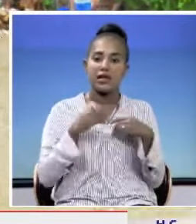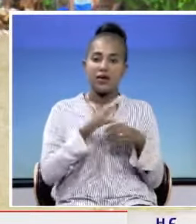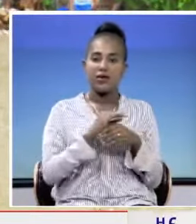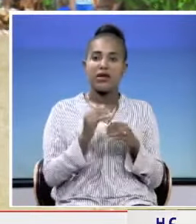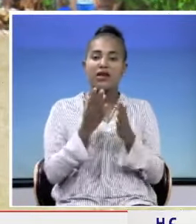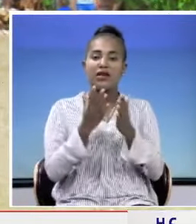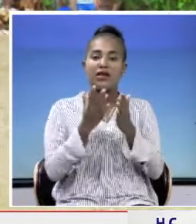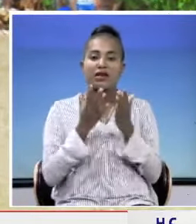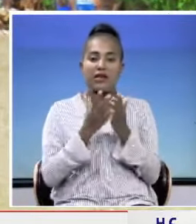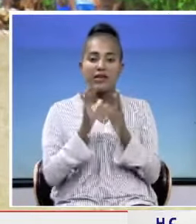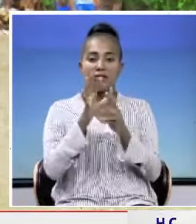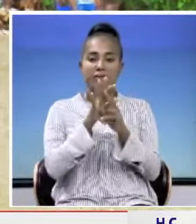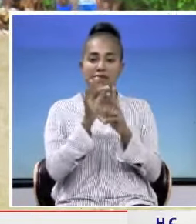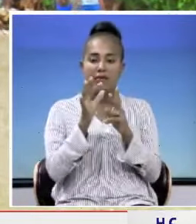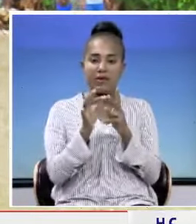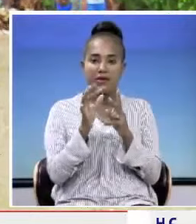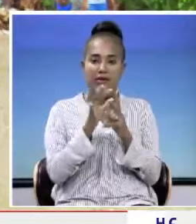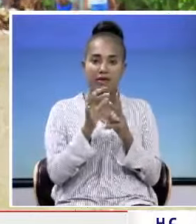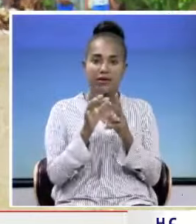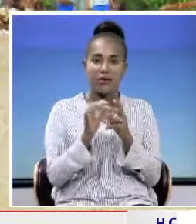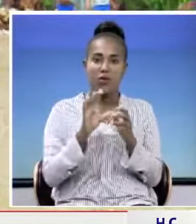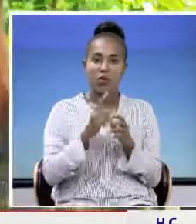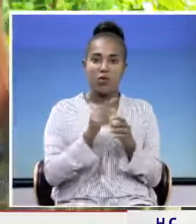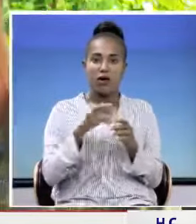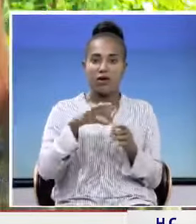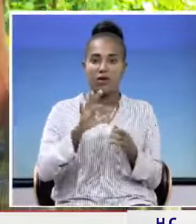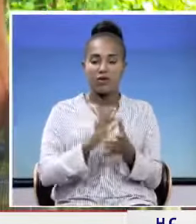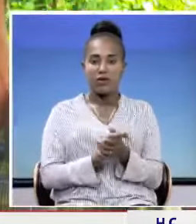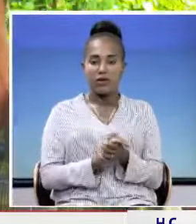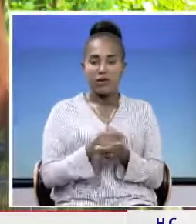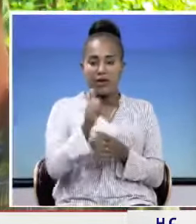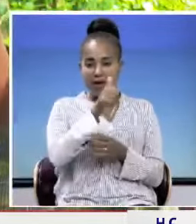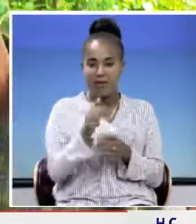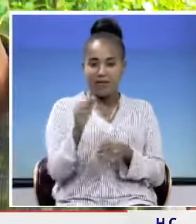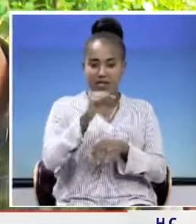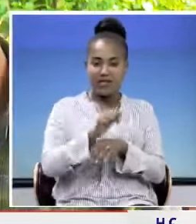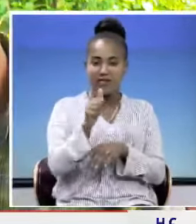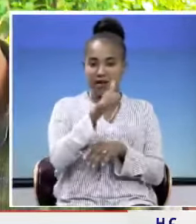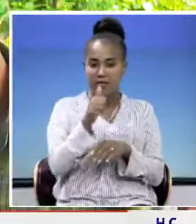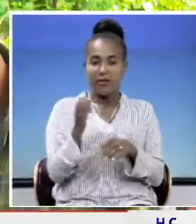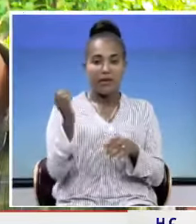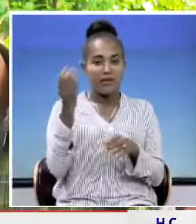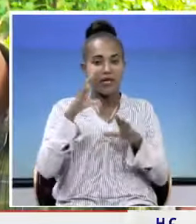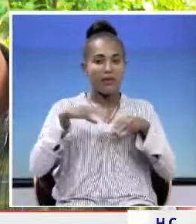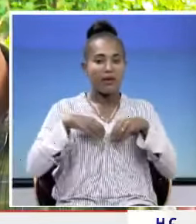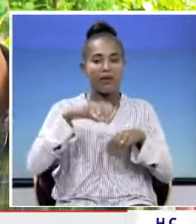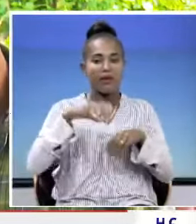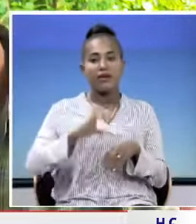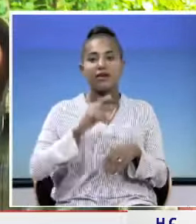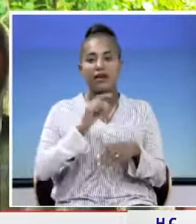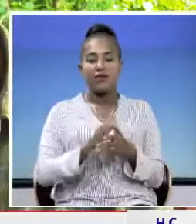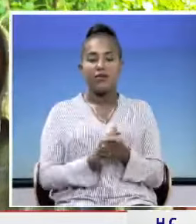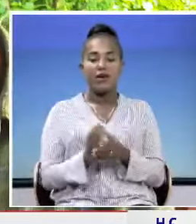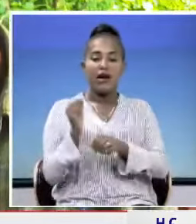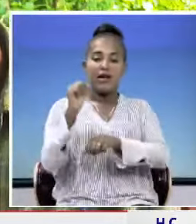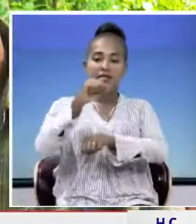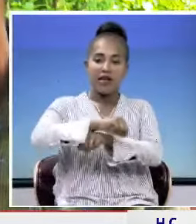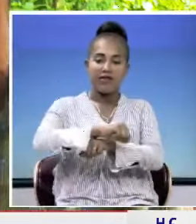የፈለገው የምንመርጥበት ሆኖ ነው ያገኘሁት። ማንንም ያሸንፍ ማንንም በጸጋ መቀበል ግድ ነው።